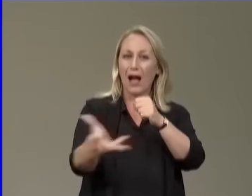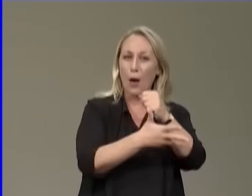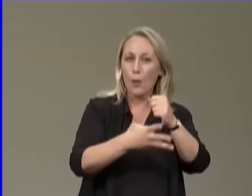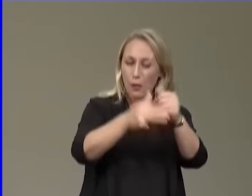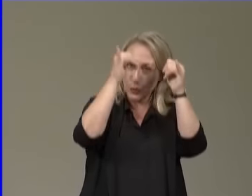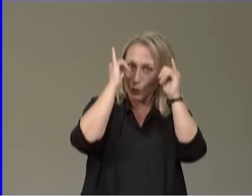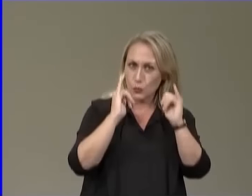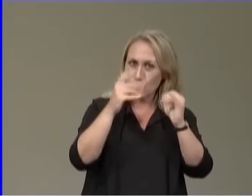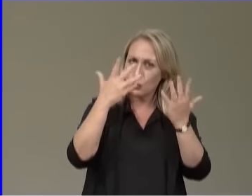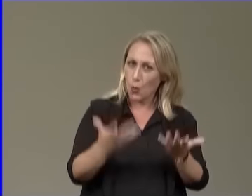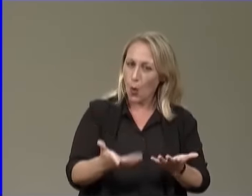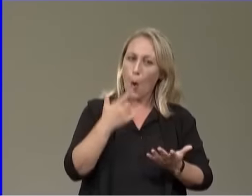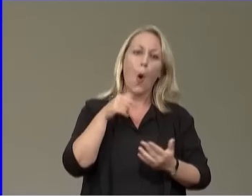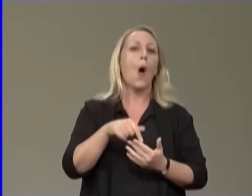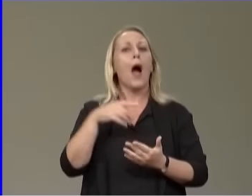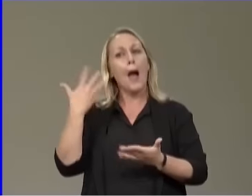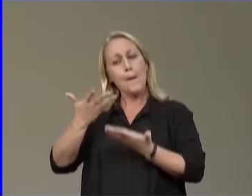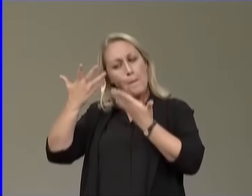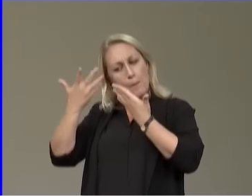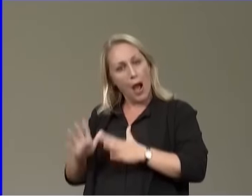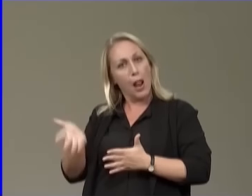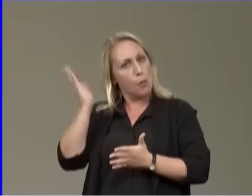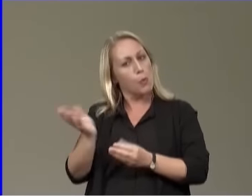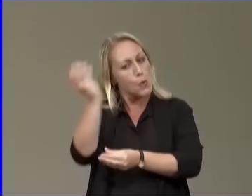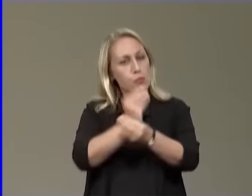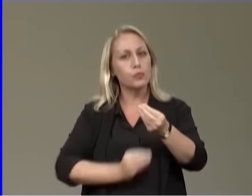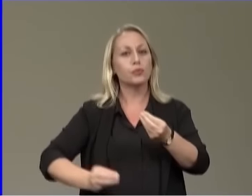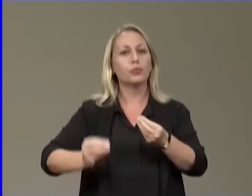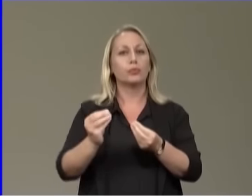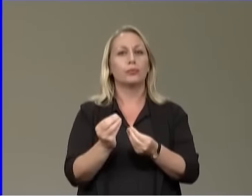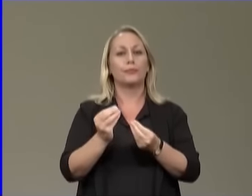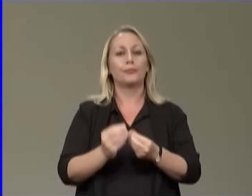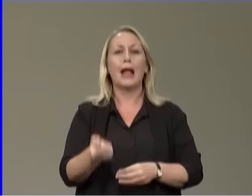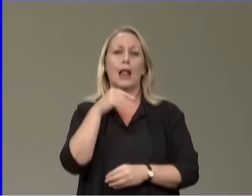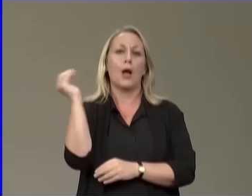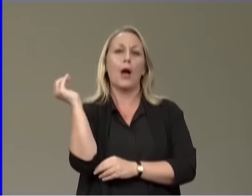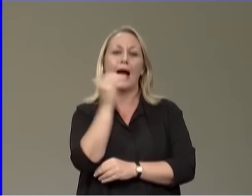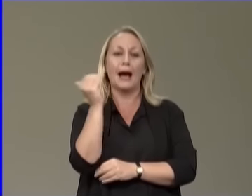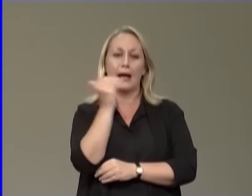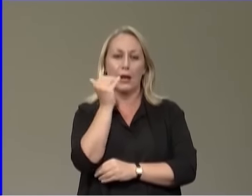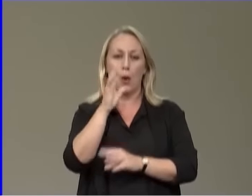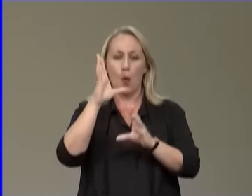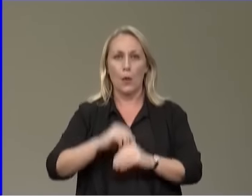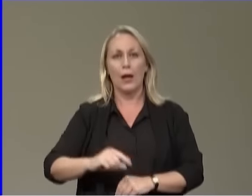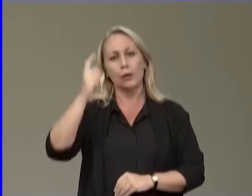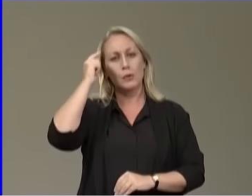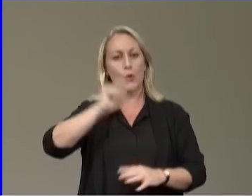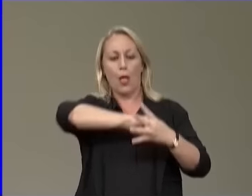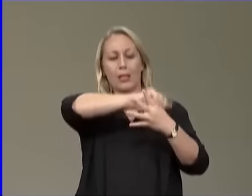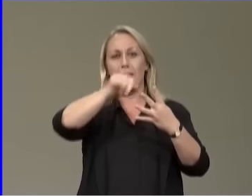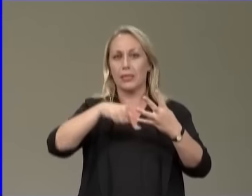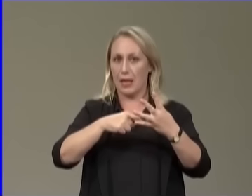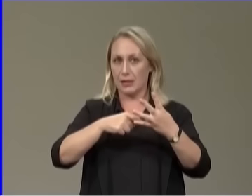πολλά. Έχουμε να κάνουμε πολλά περισσότερα. Επιτρέψτε μου να μιλήσω εντάχει για 4, νομίζω, σοβαρές